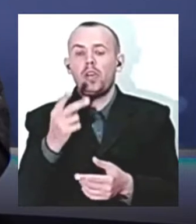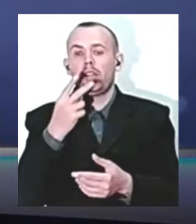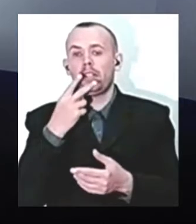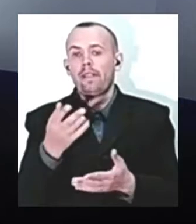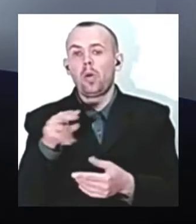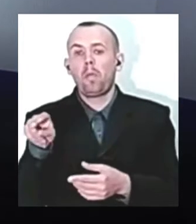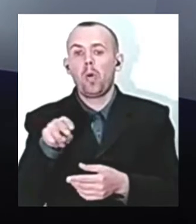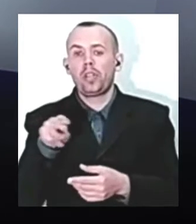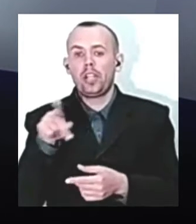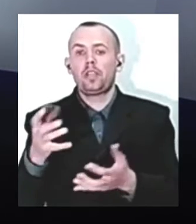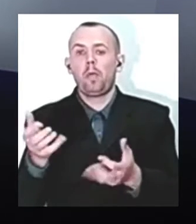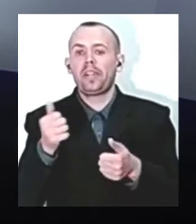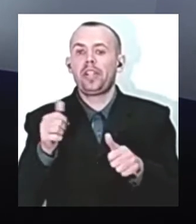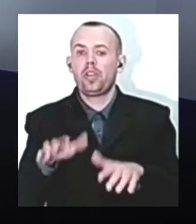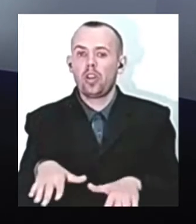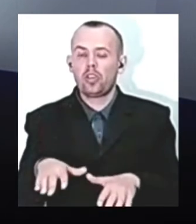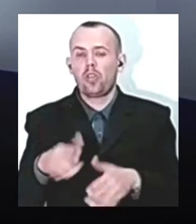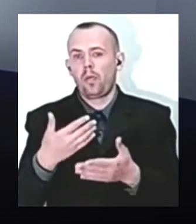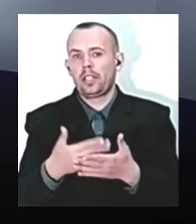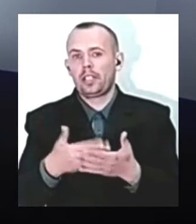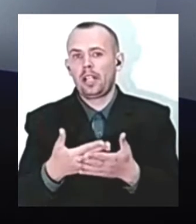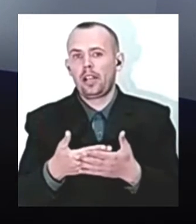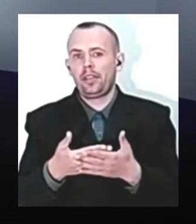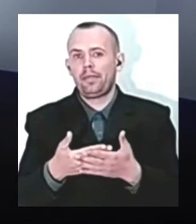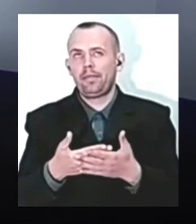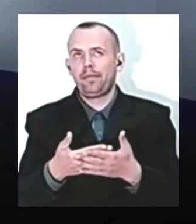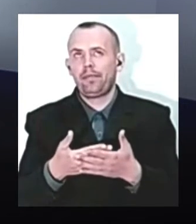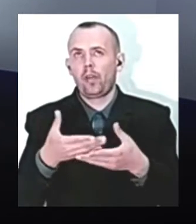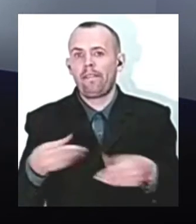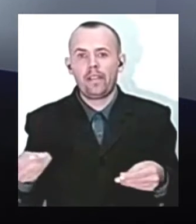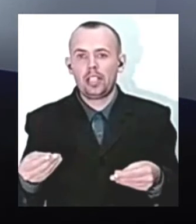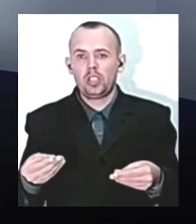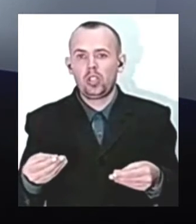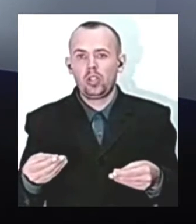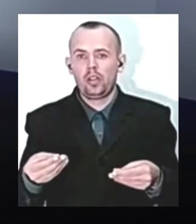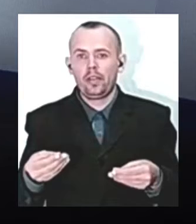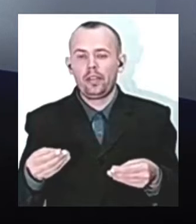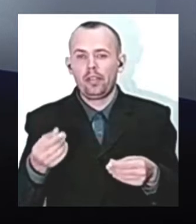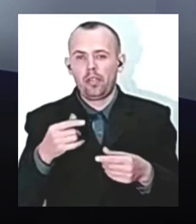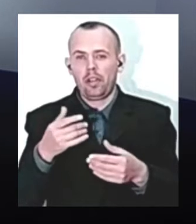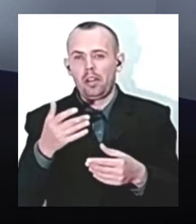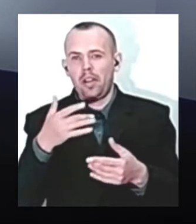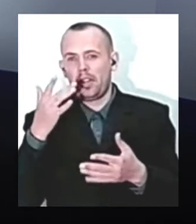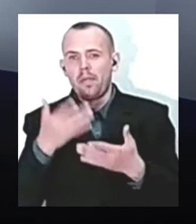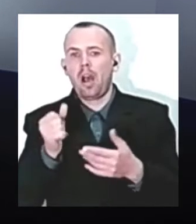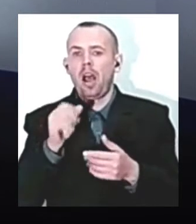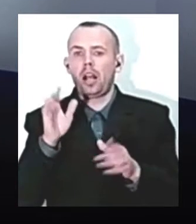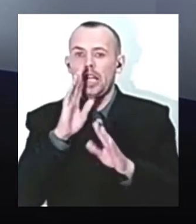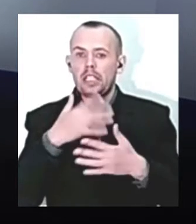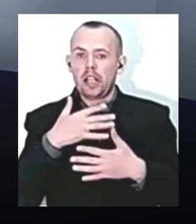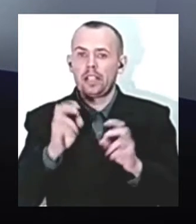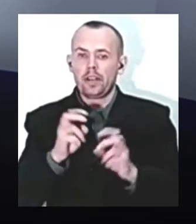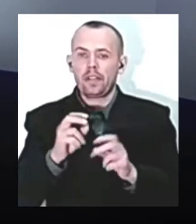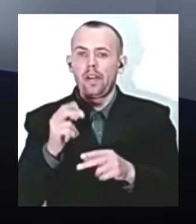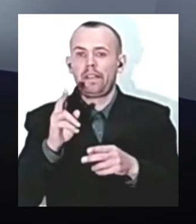прийняли рішення, здається, весною, квітень, напевне, а кисневу станцію в кінці